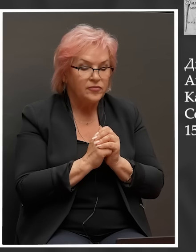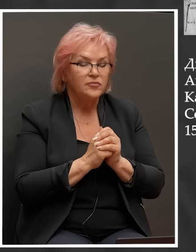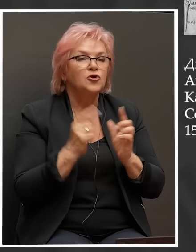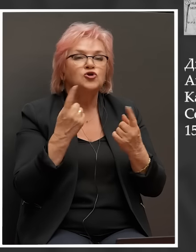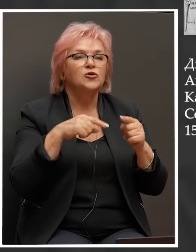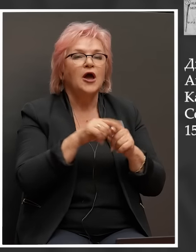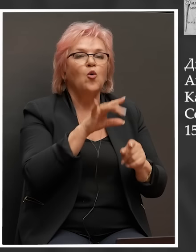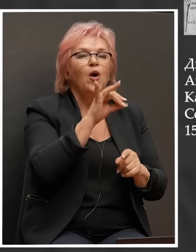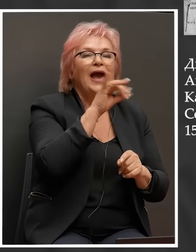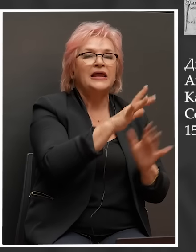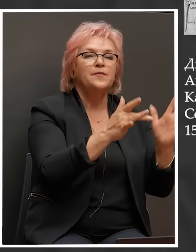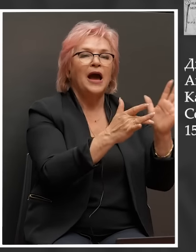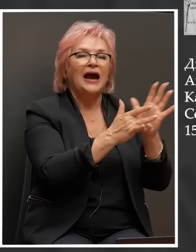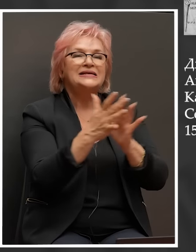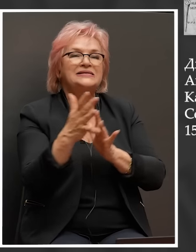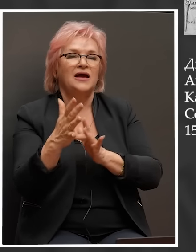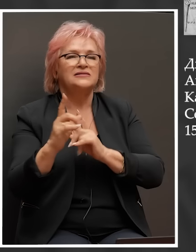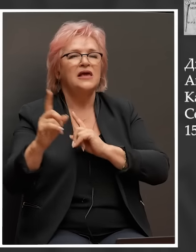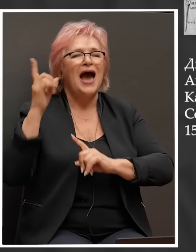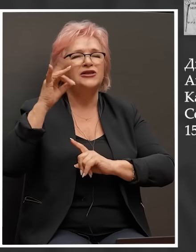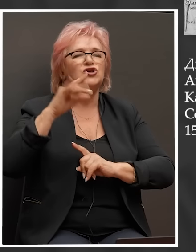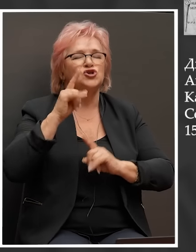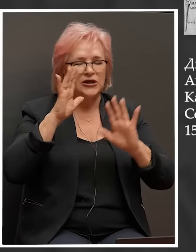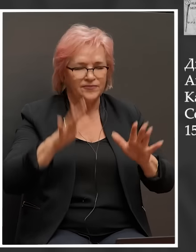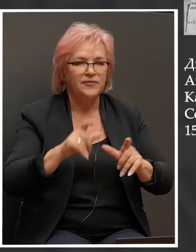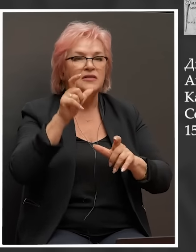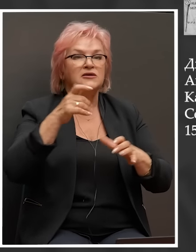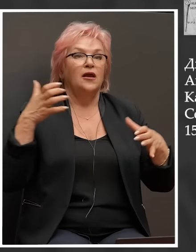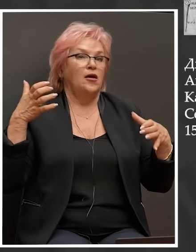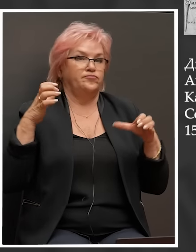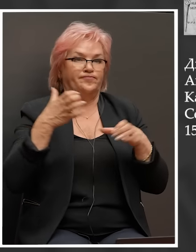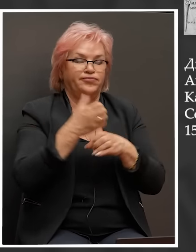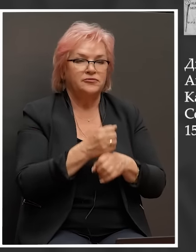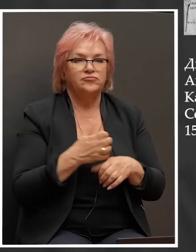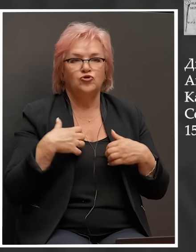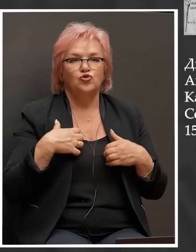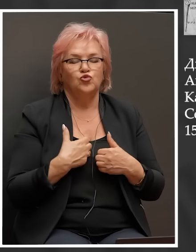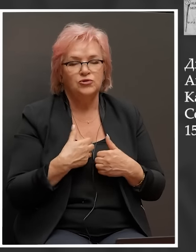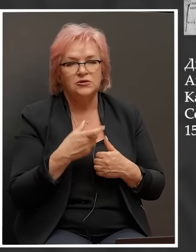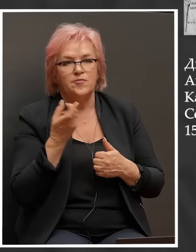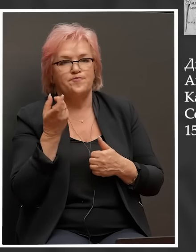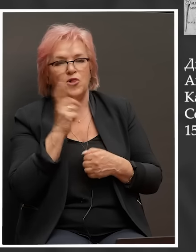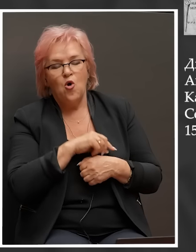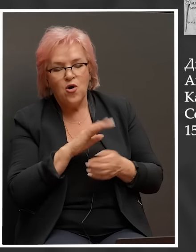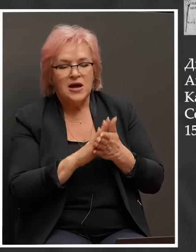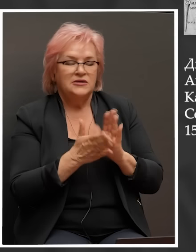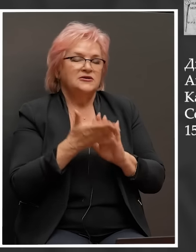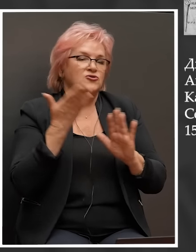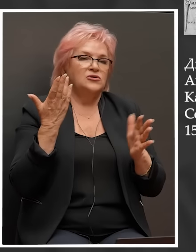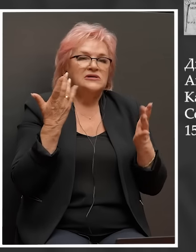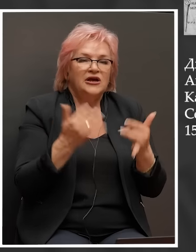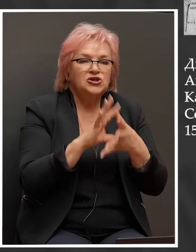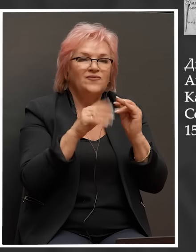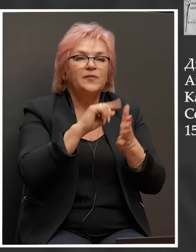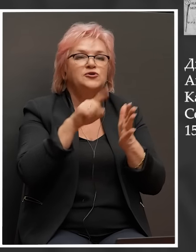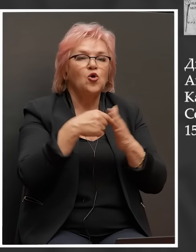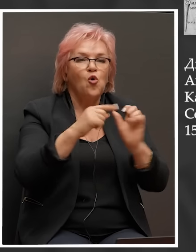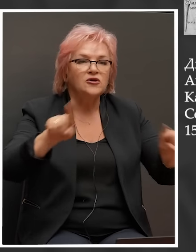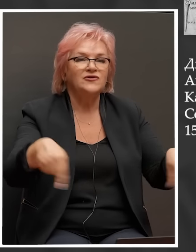Что такое Рим христианский? С античным Римом разобрались. Население уменьшилось, все очень грустно, все очень плохо. Значит, зачем вообще город